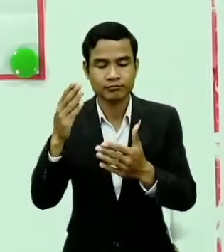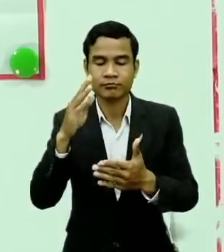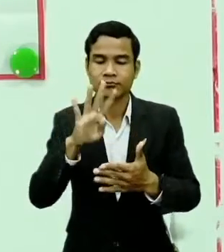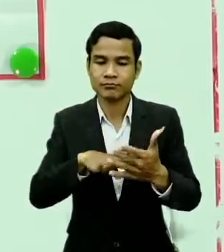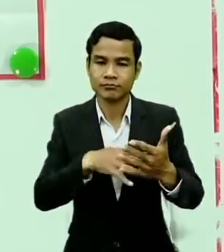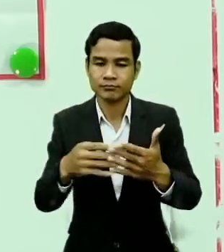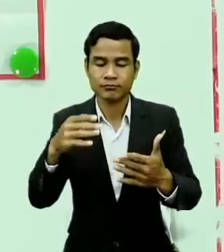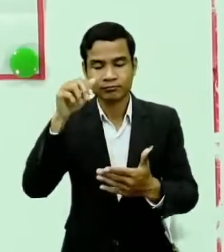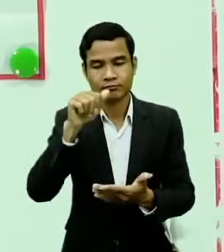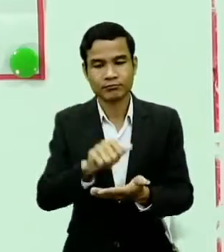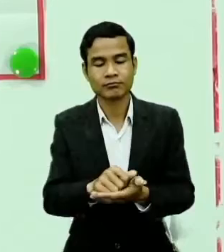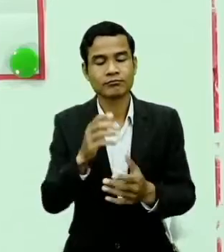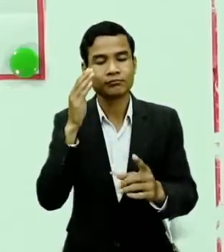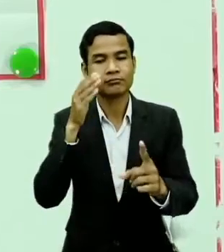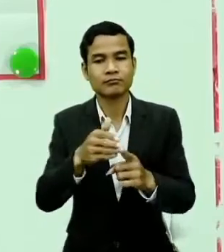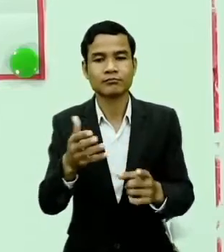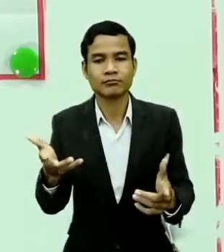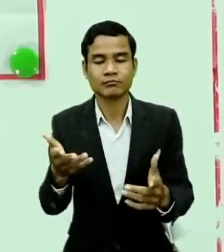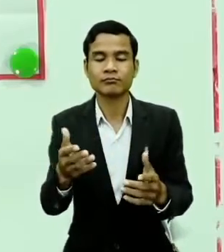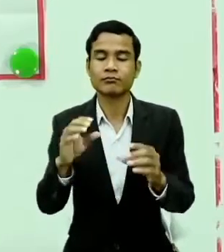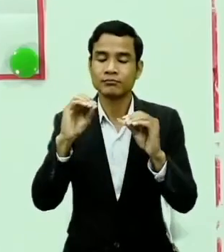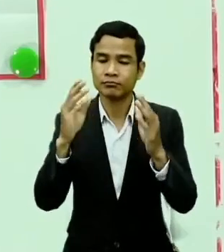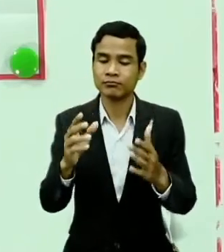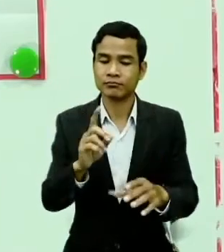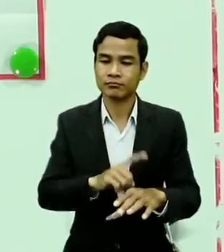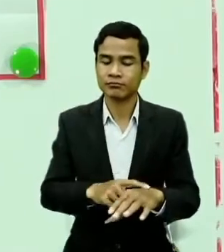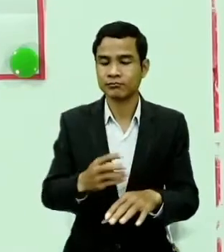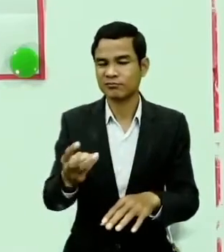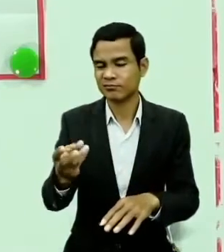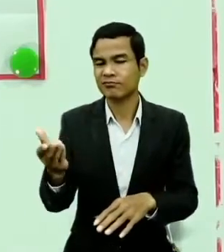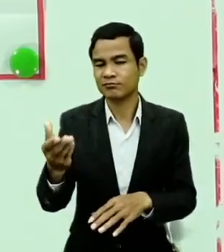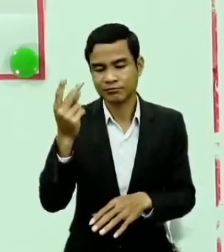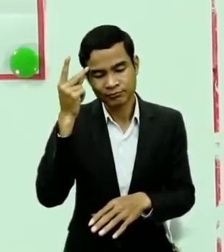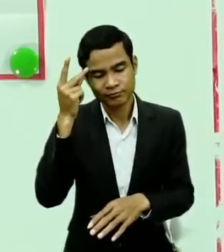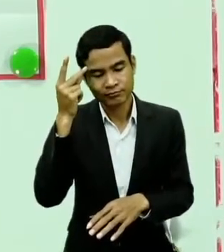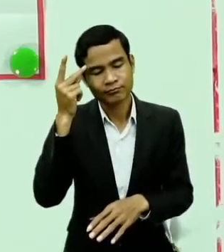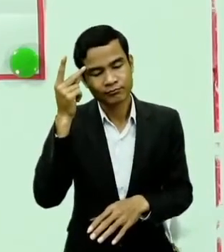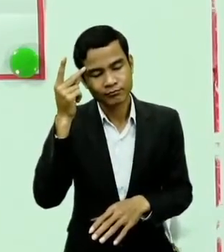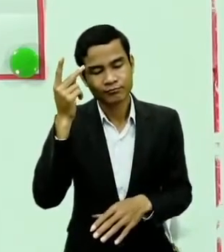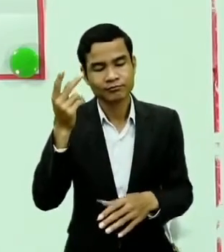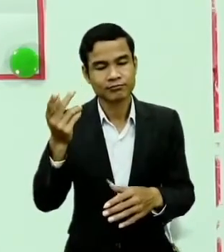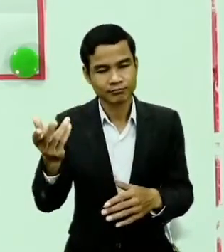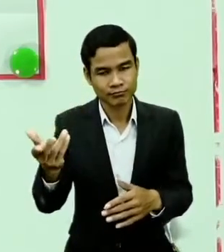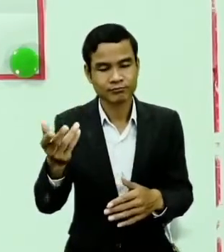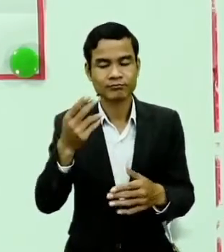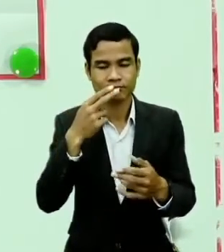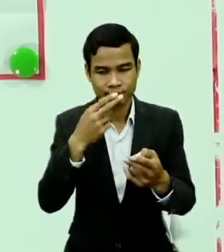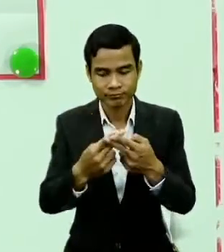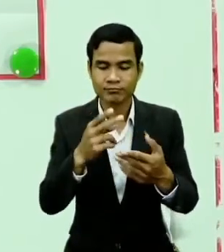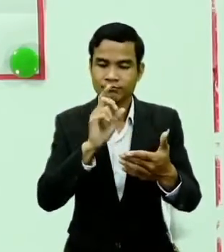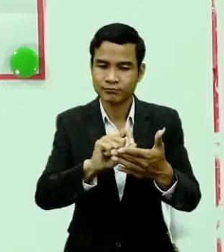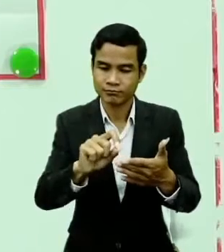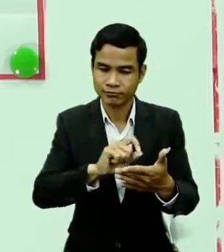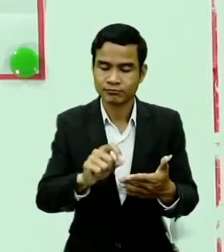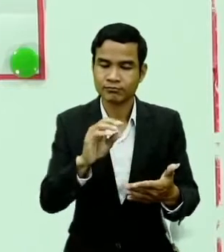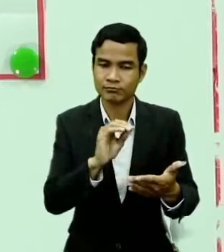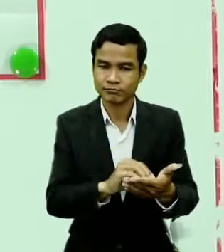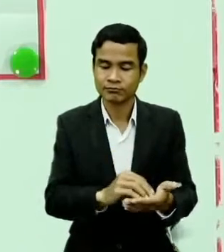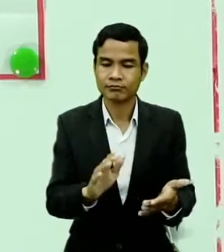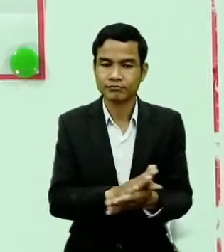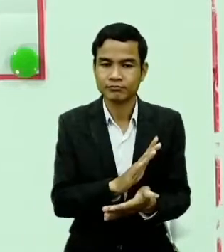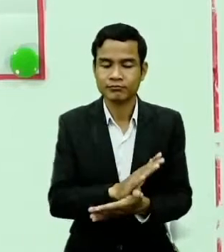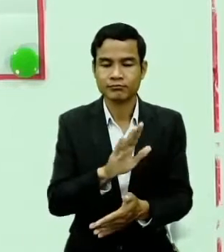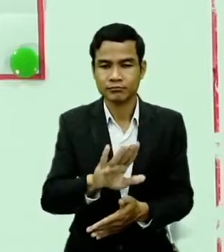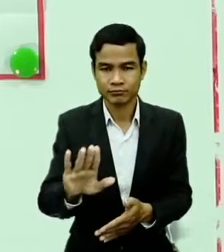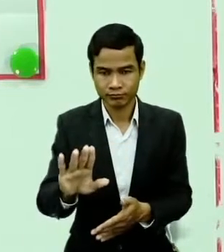cô đá nụ tỏ chân nẹ cừu tục bê chun con bằng tách đàm bấy thư ca chá lời tới lưu cỡ đá riêng